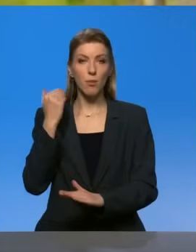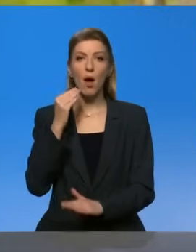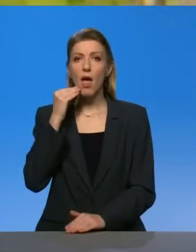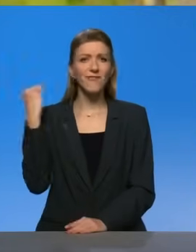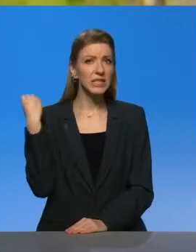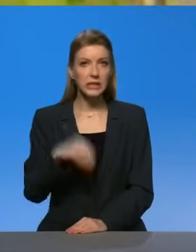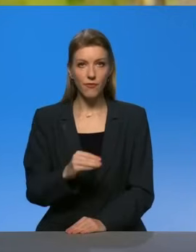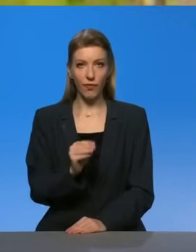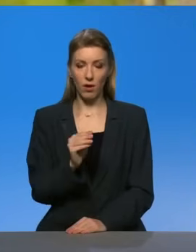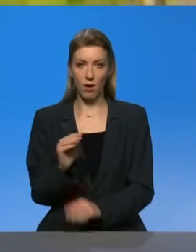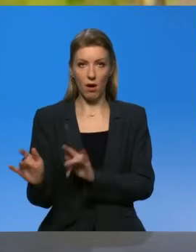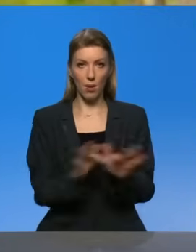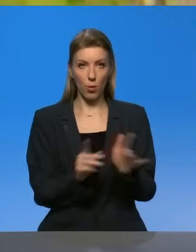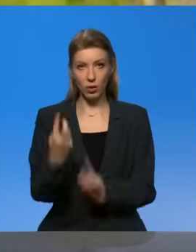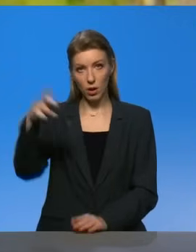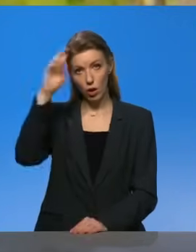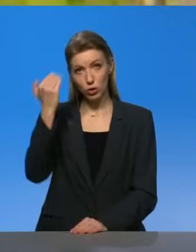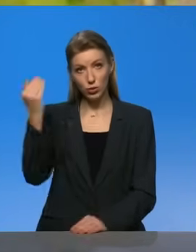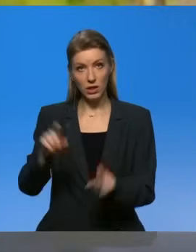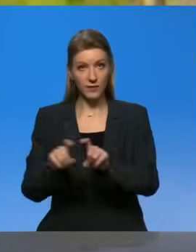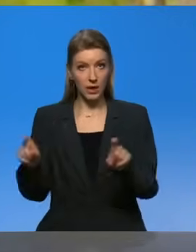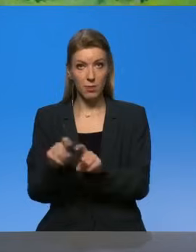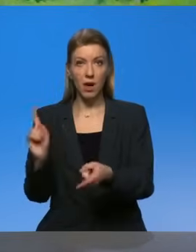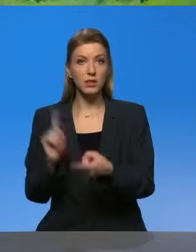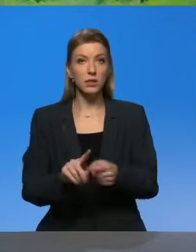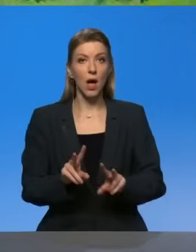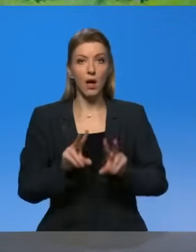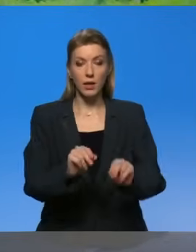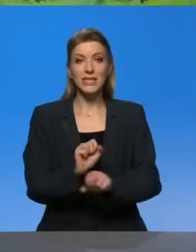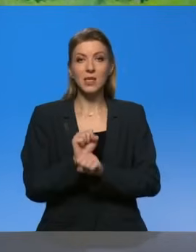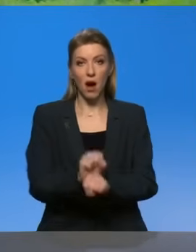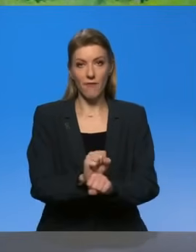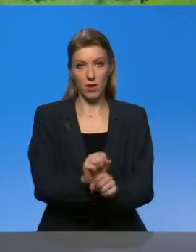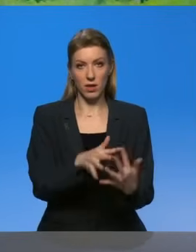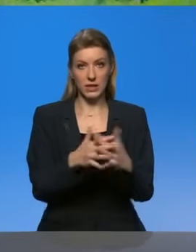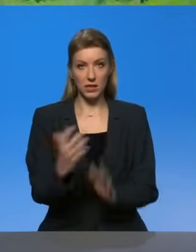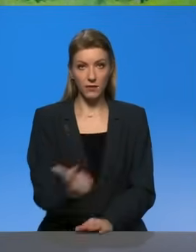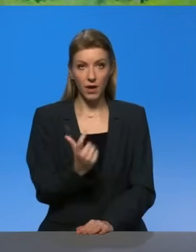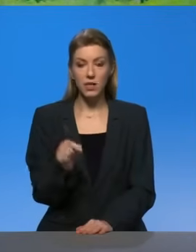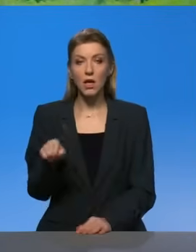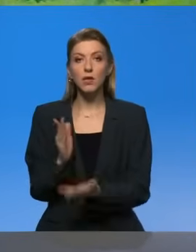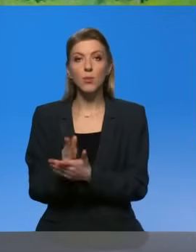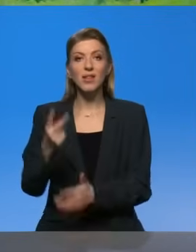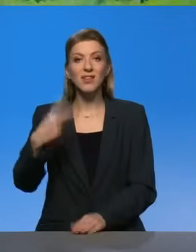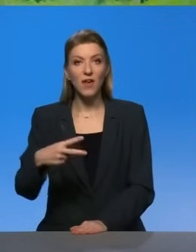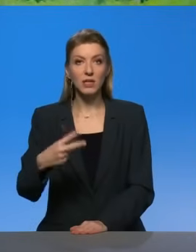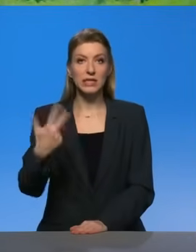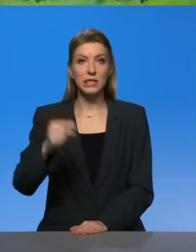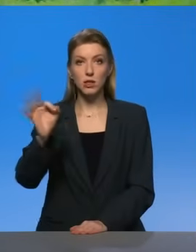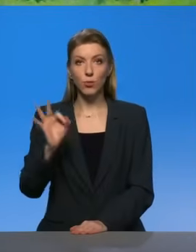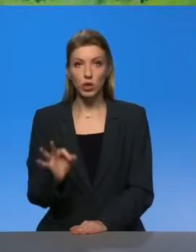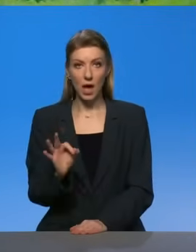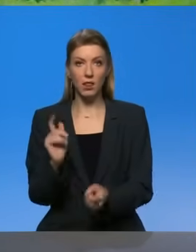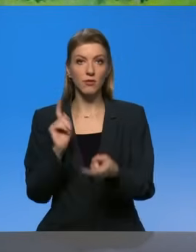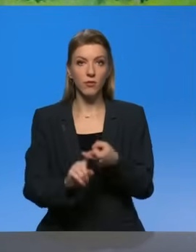работала государственная корпорация по страхованию сельскохозяйственного, которая имела 20-30% страхования именно